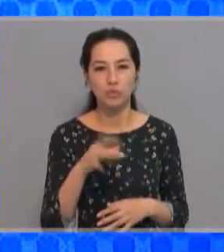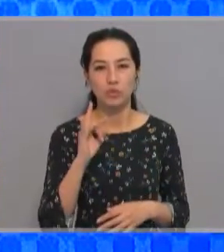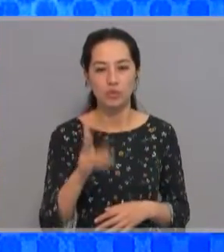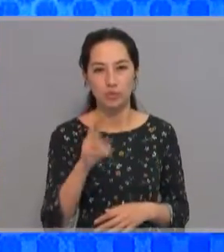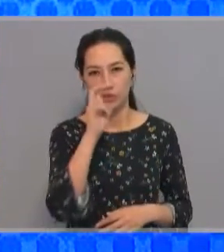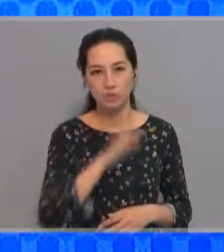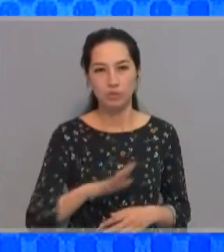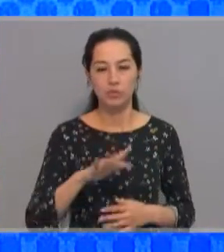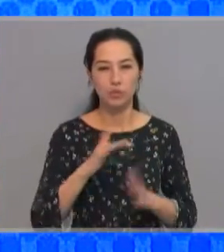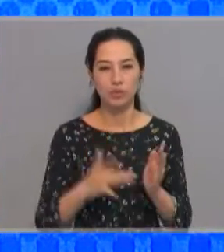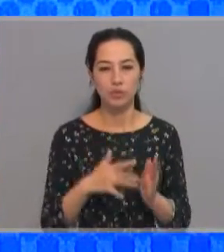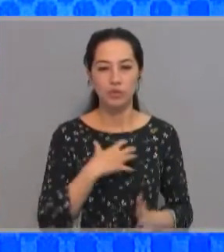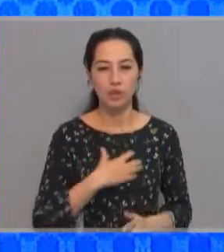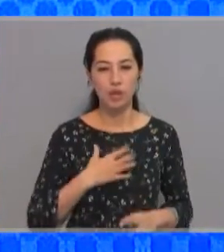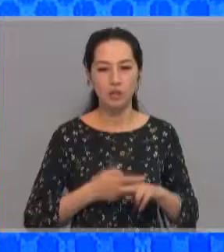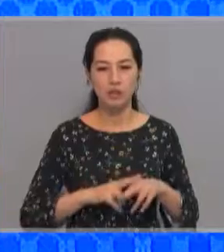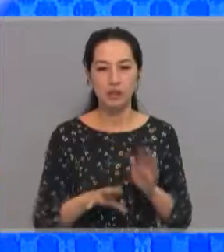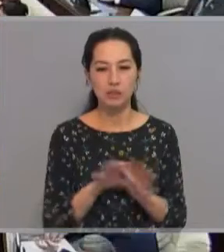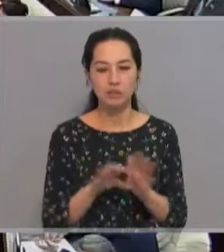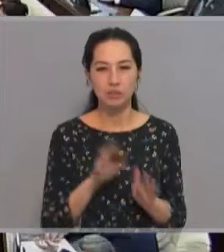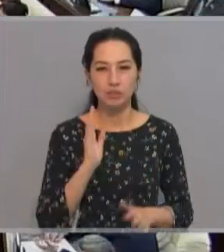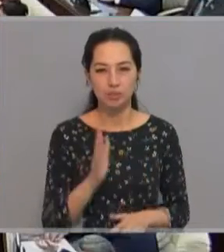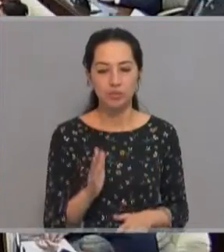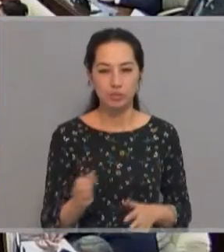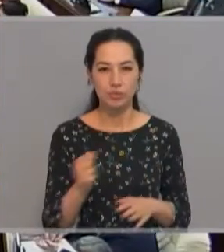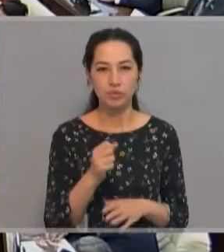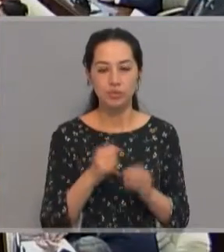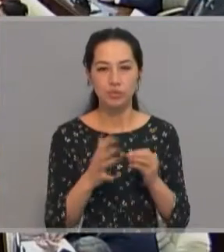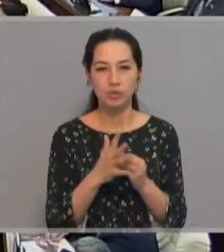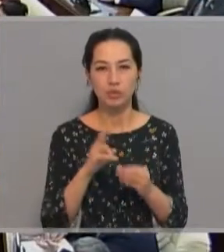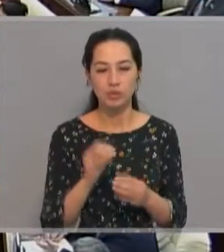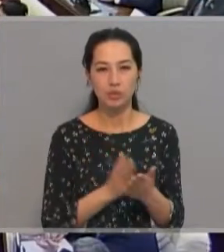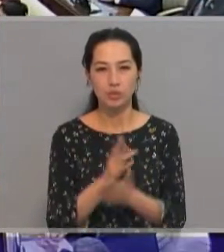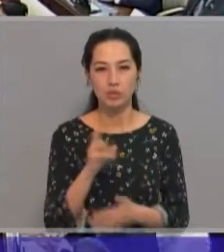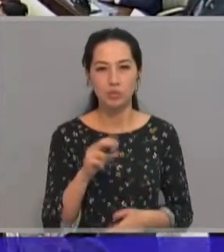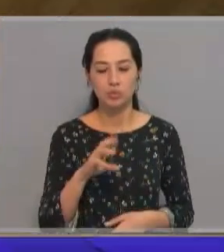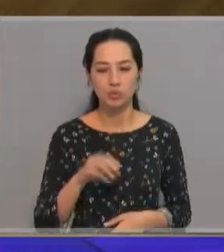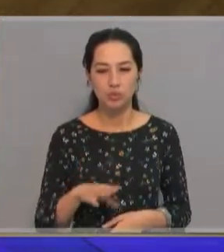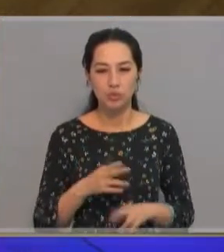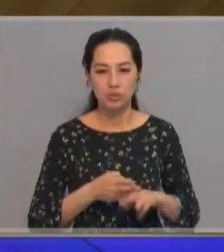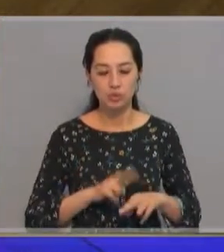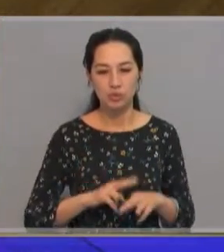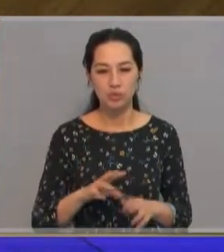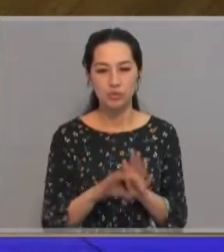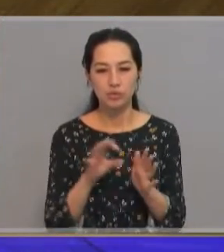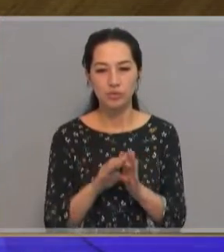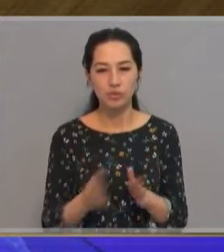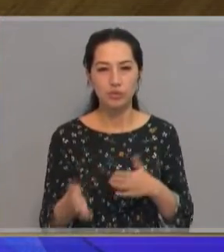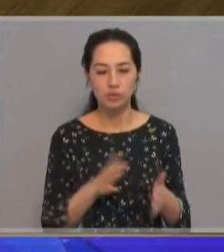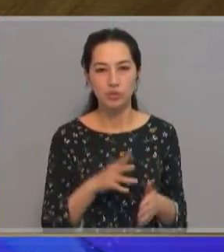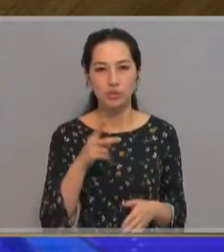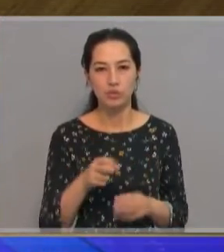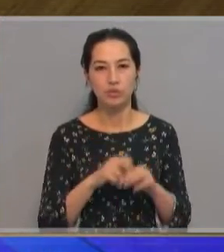республикалық маңыздағы қалалар мәслихаттары сайлауына енгізіледі. Қазақстан 15 жыл бұрын мәжіліс депутаттарын пропорционал түрде сайлауға көшті.